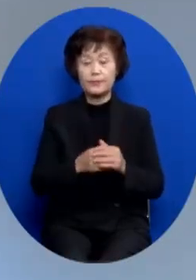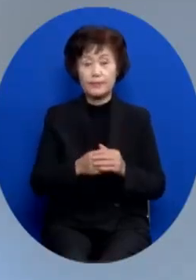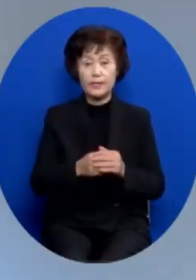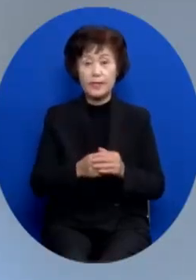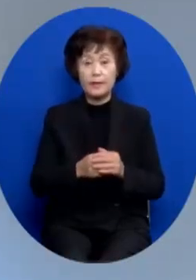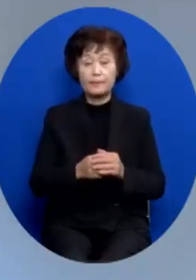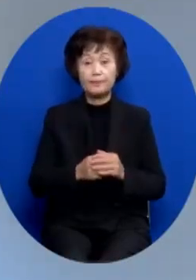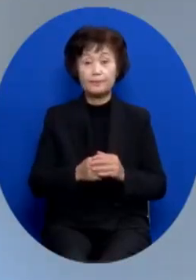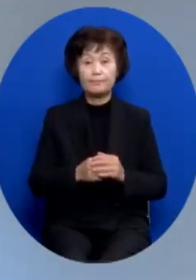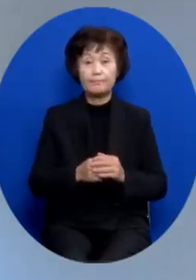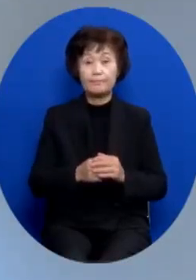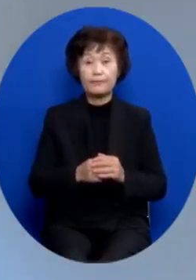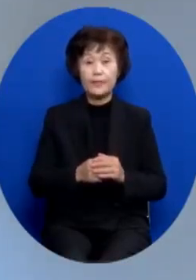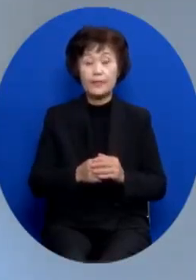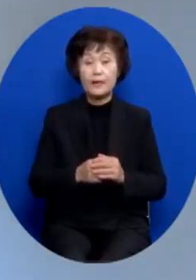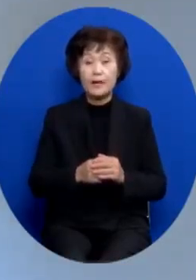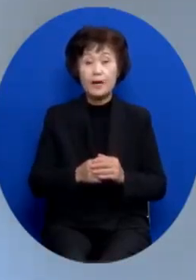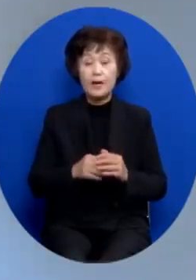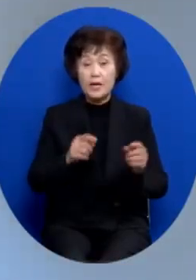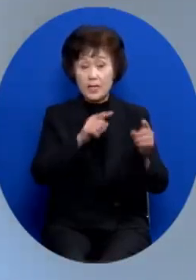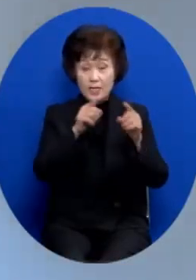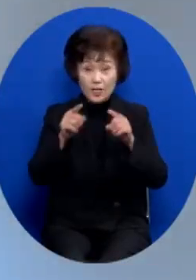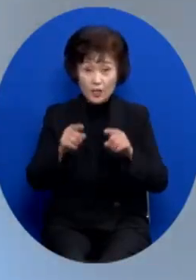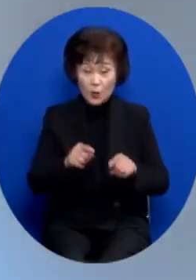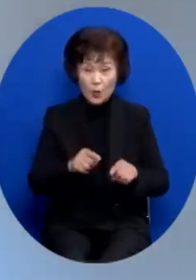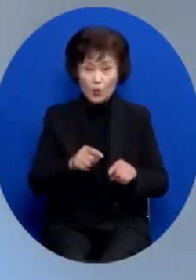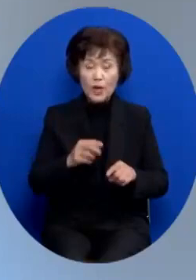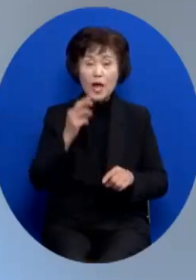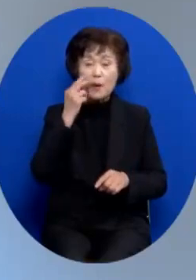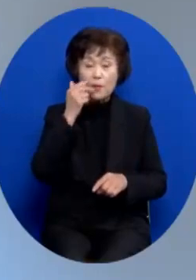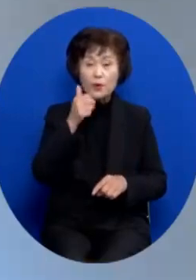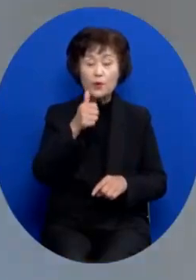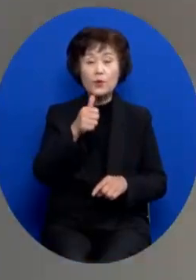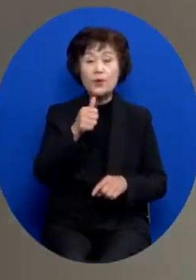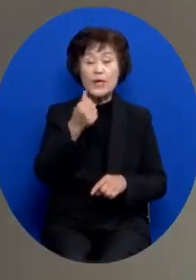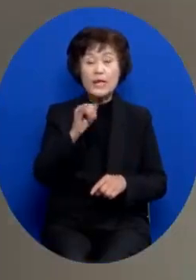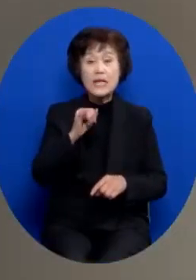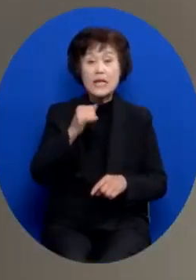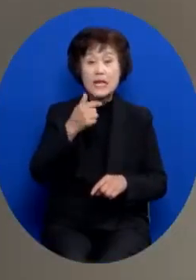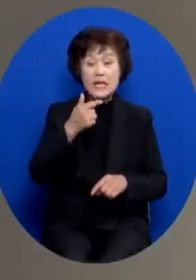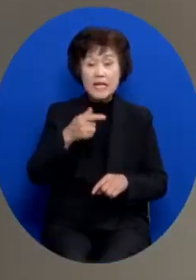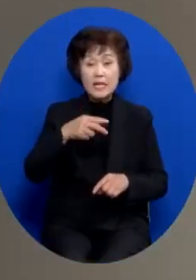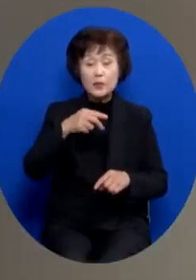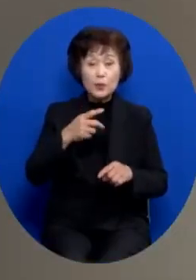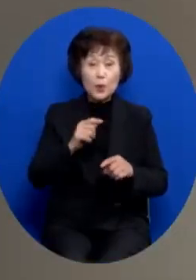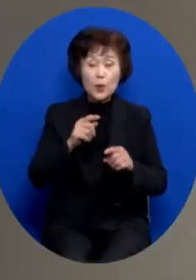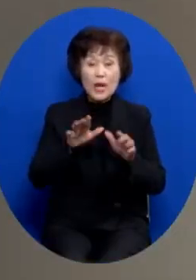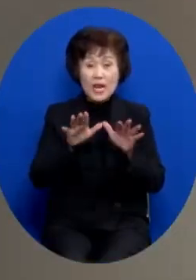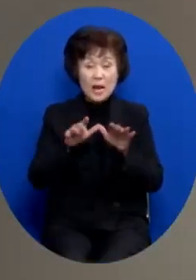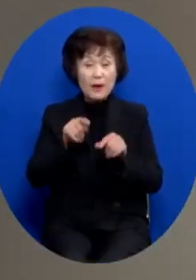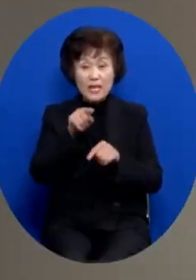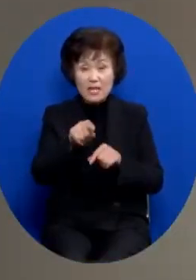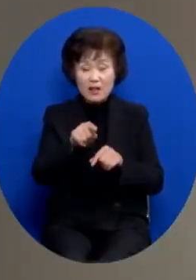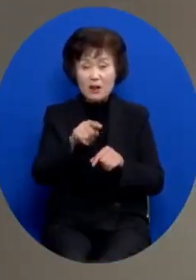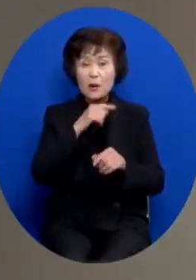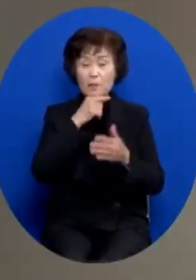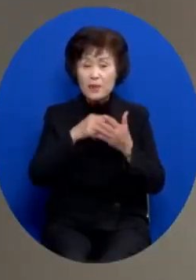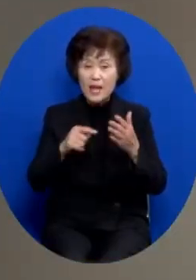산림청 국립산림과학원은 전국의 미국 흰불나방 피해율이 2021년